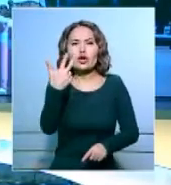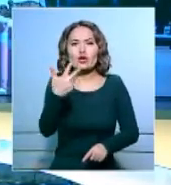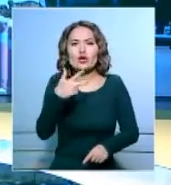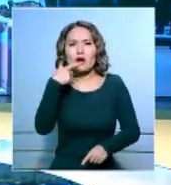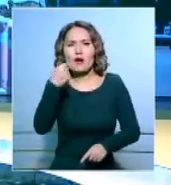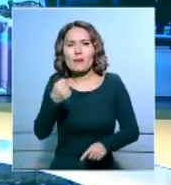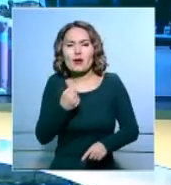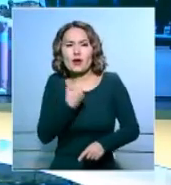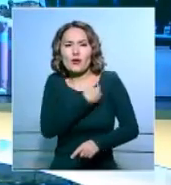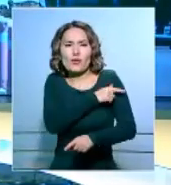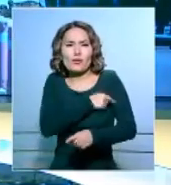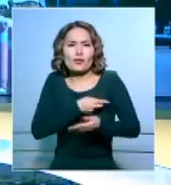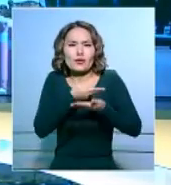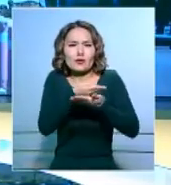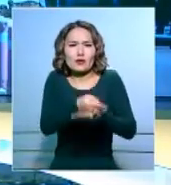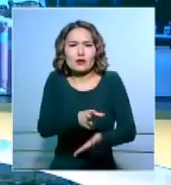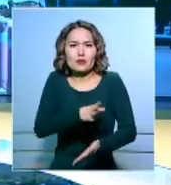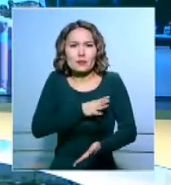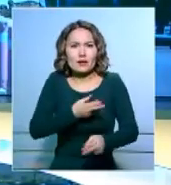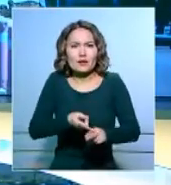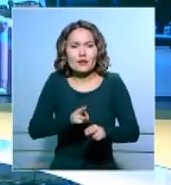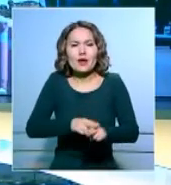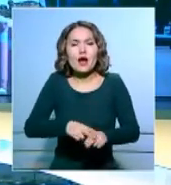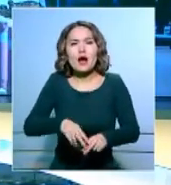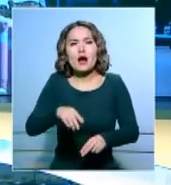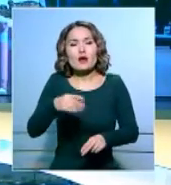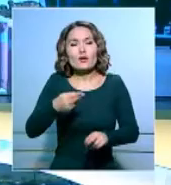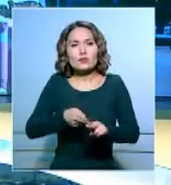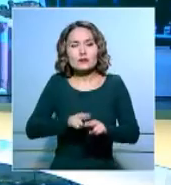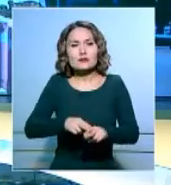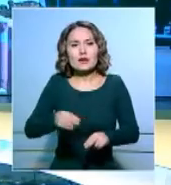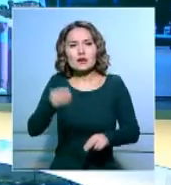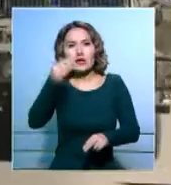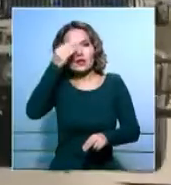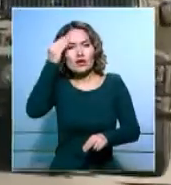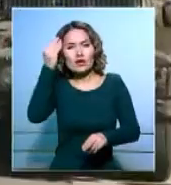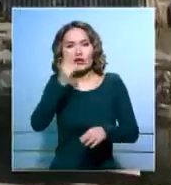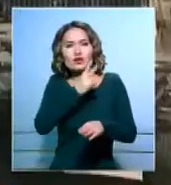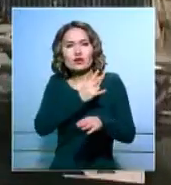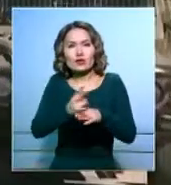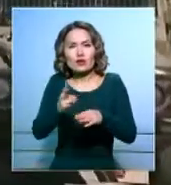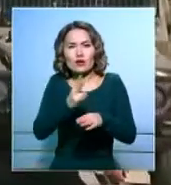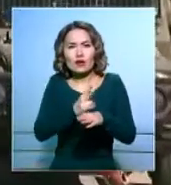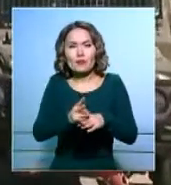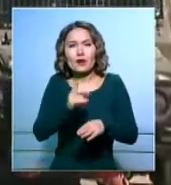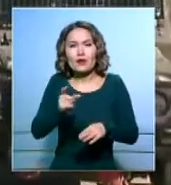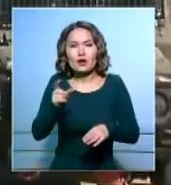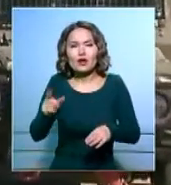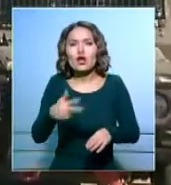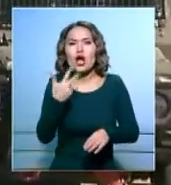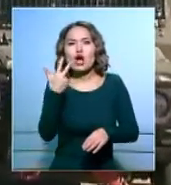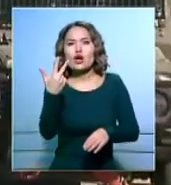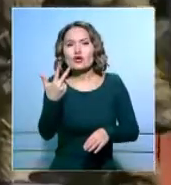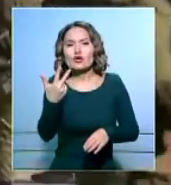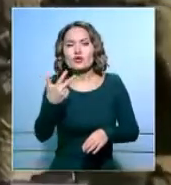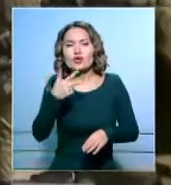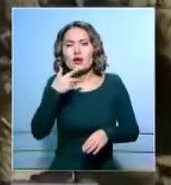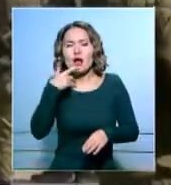Израиль полициясы қаскөйдің көзін жойды. Кейін анықталғандай қастандық жасаған азамат та жарақат алған үшеуде әскери қызметкер болып